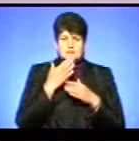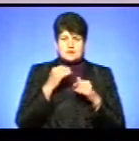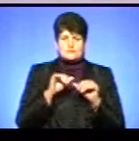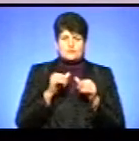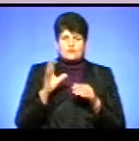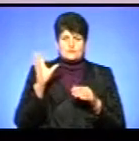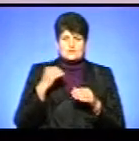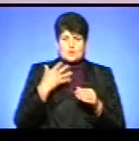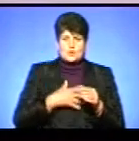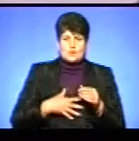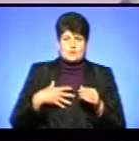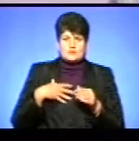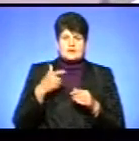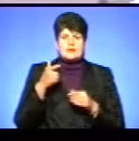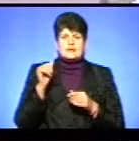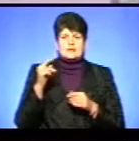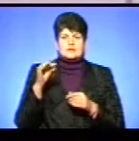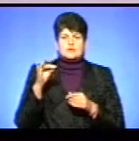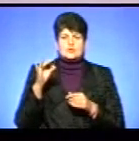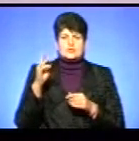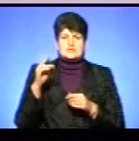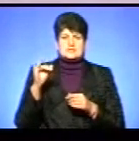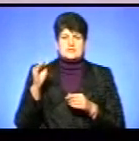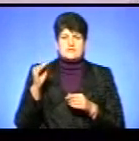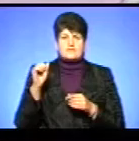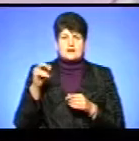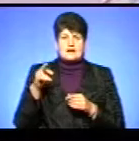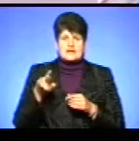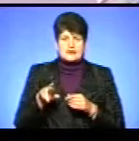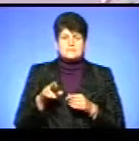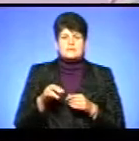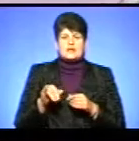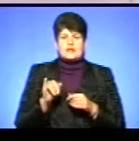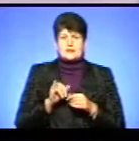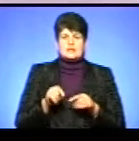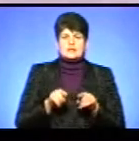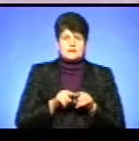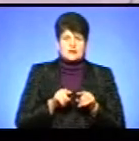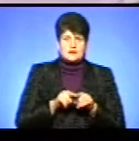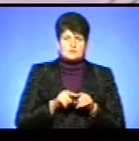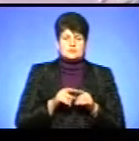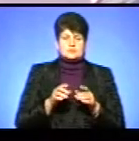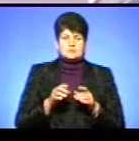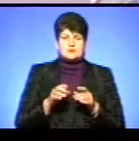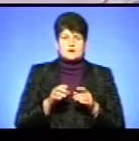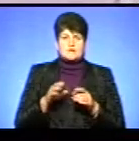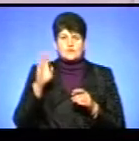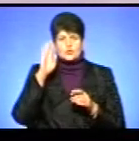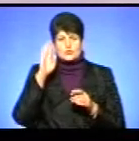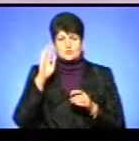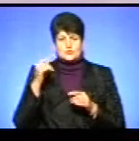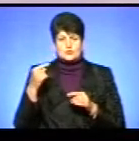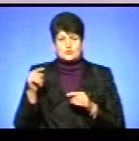всіх органів і систем, пішла гідроцефалія і також статичні тетрапарези, а в хлопчика другого